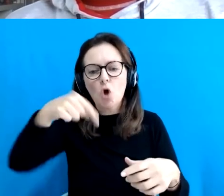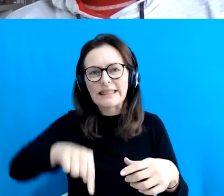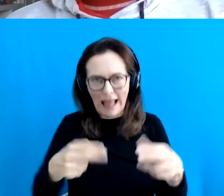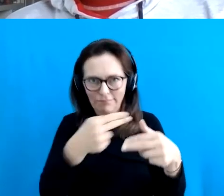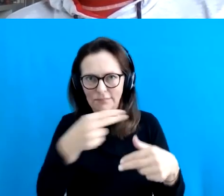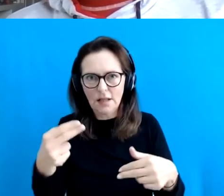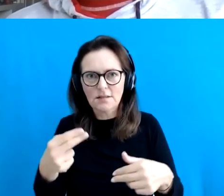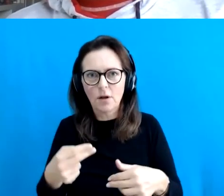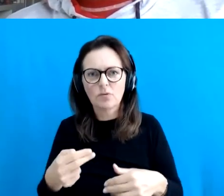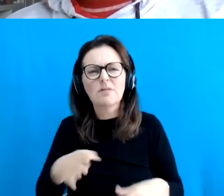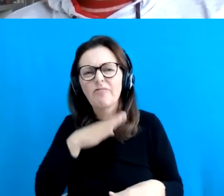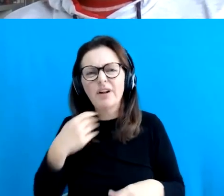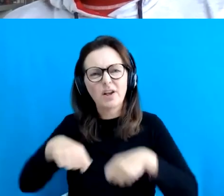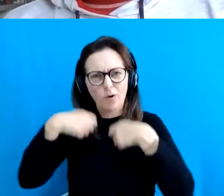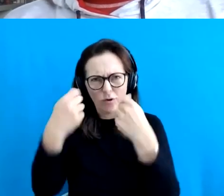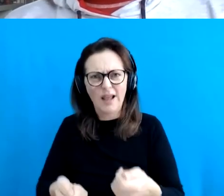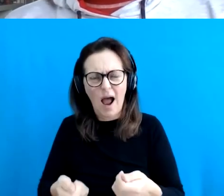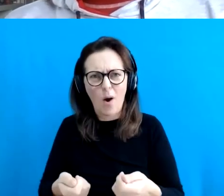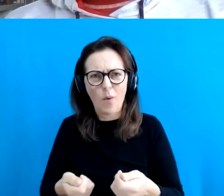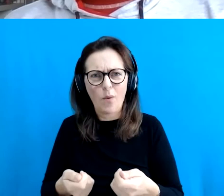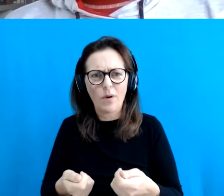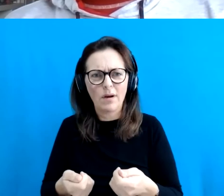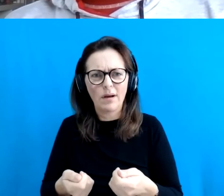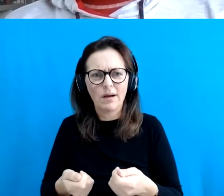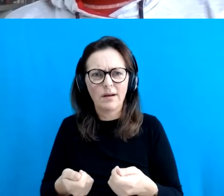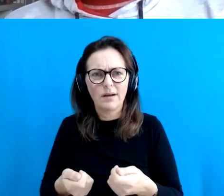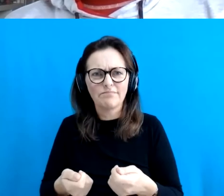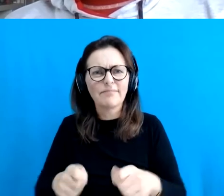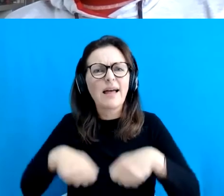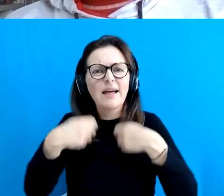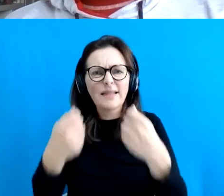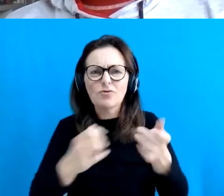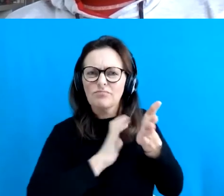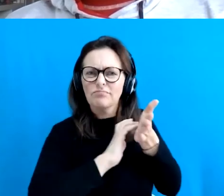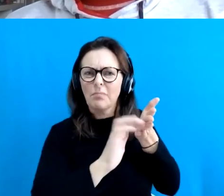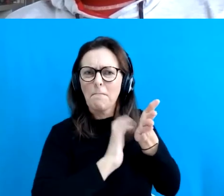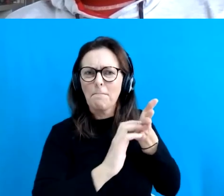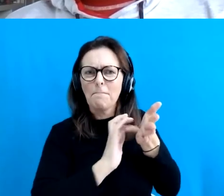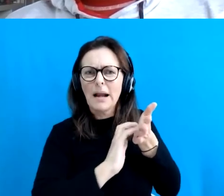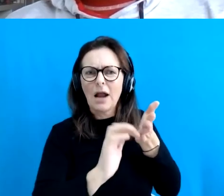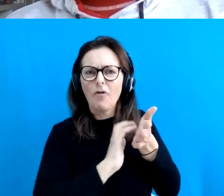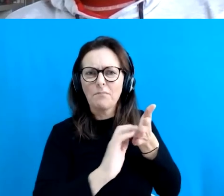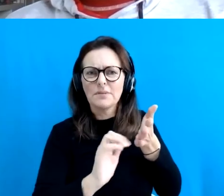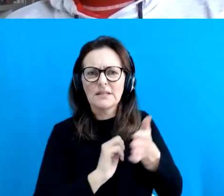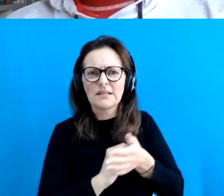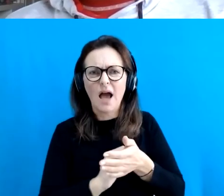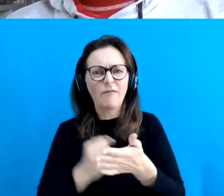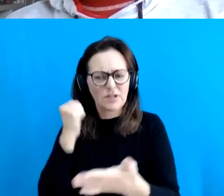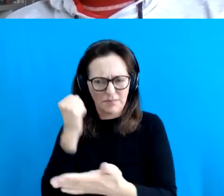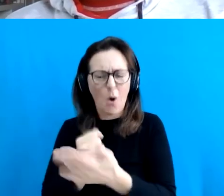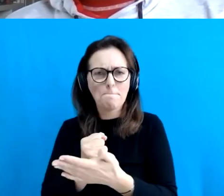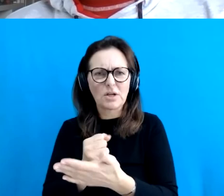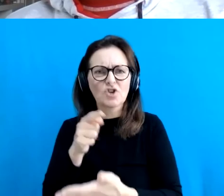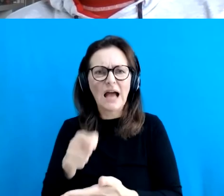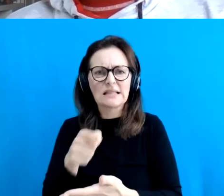obdobju svojega življenja, to je sigurno, sem pa dal to Brajlovo pisavo, pustil sem nek pečat, ni mi žal, mogoče sem